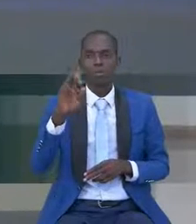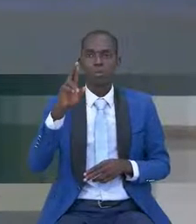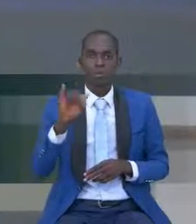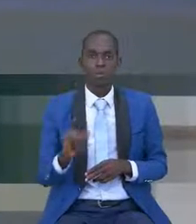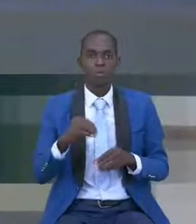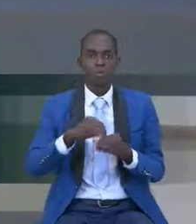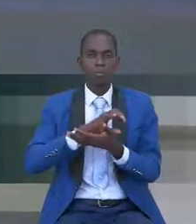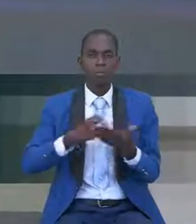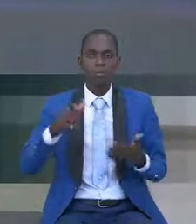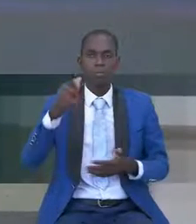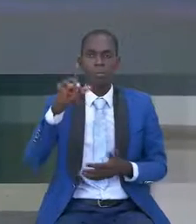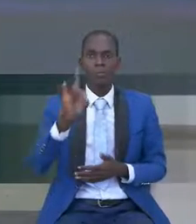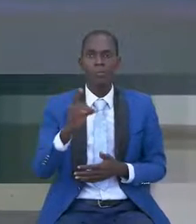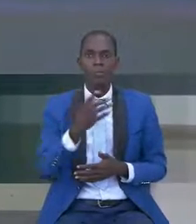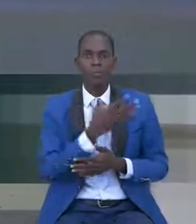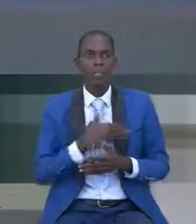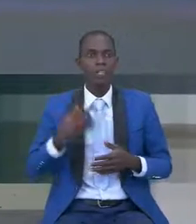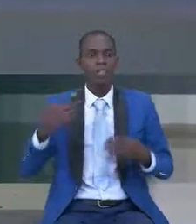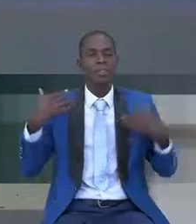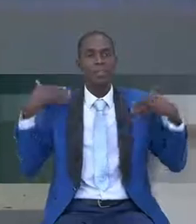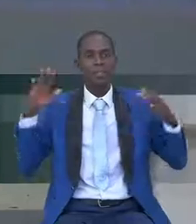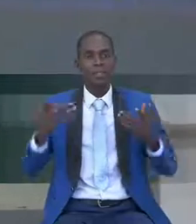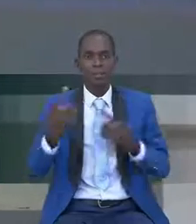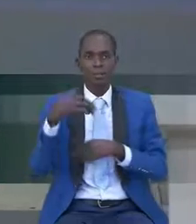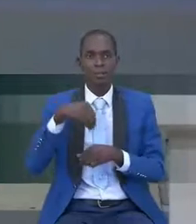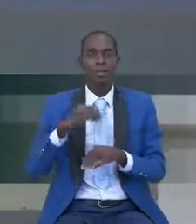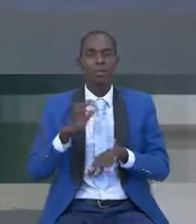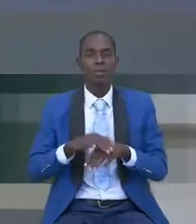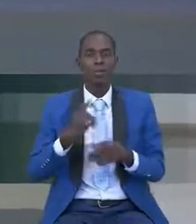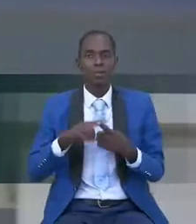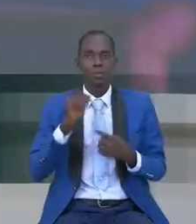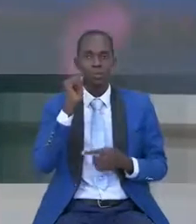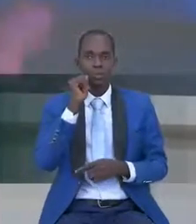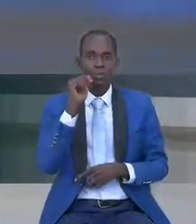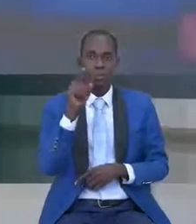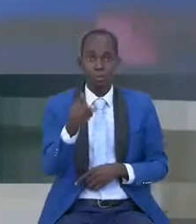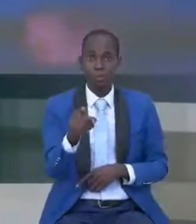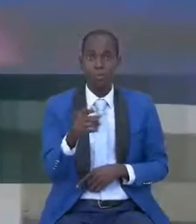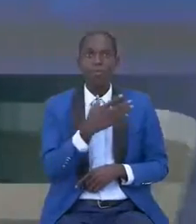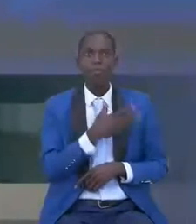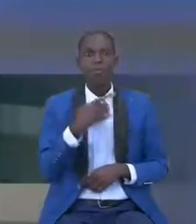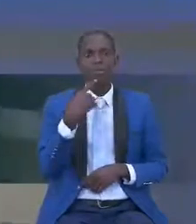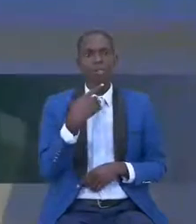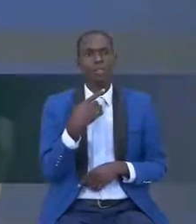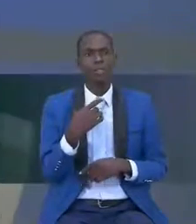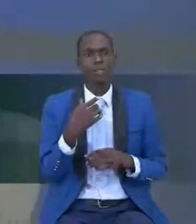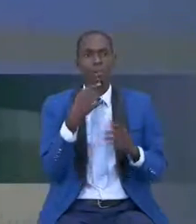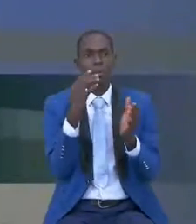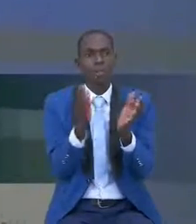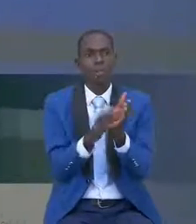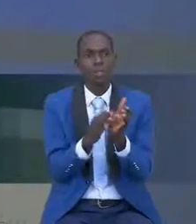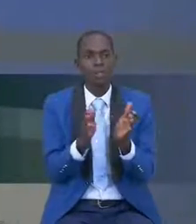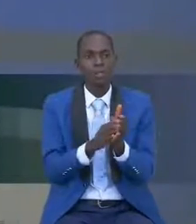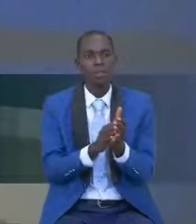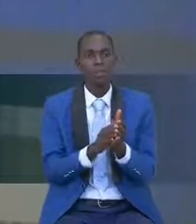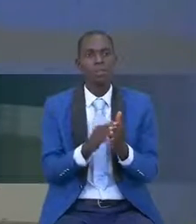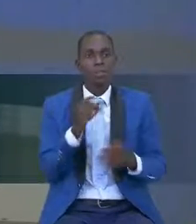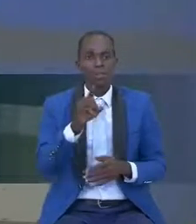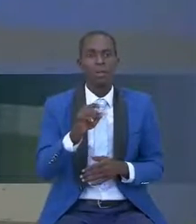Verset 28, l'ange entra chez elle et dit, je te salue, toi à qui